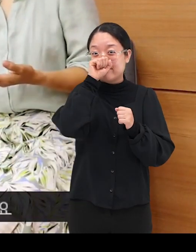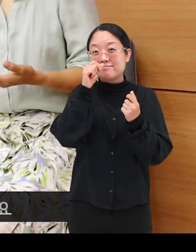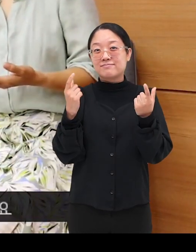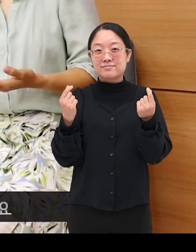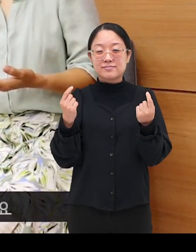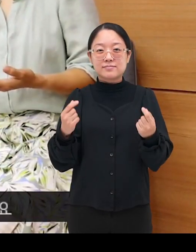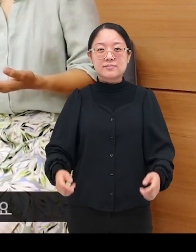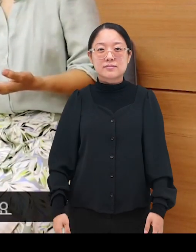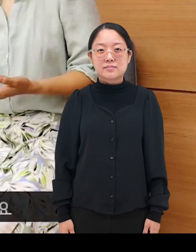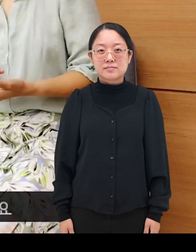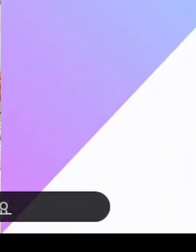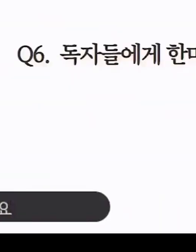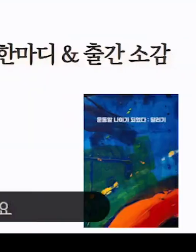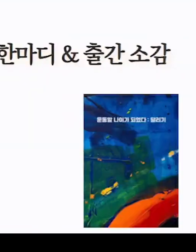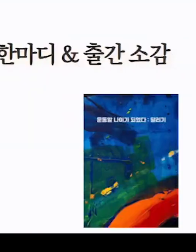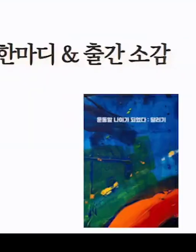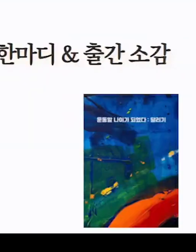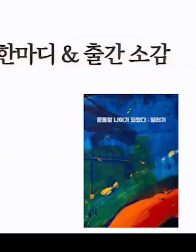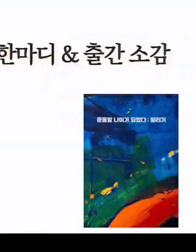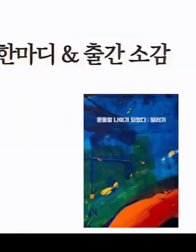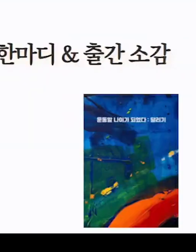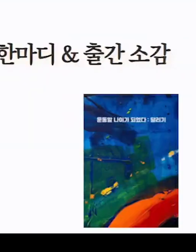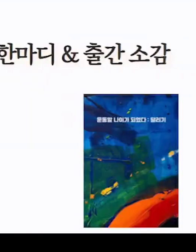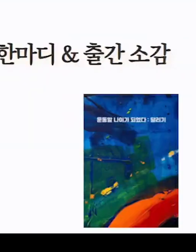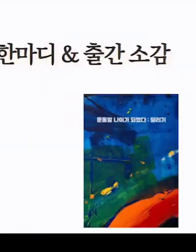계속 뛰시면 좋을 것 같아요.